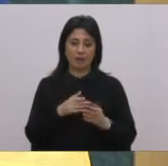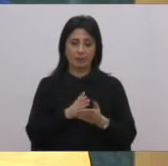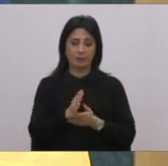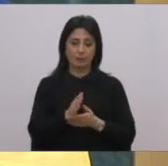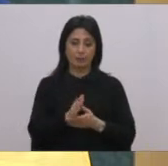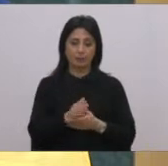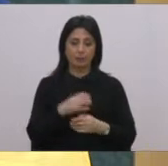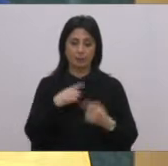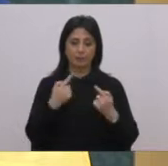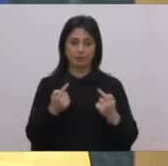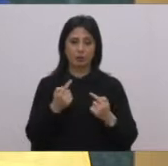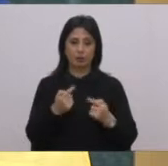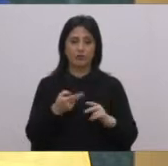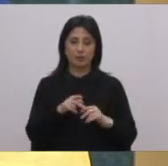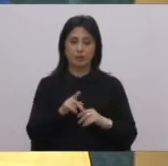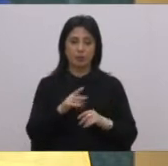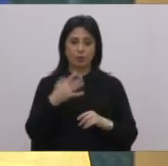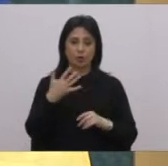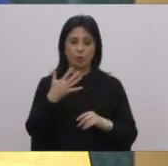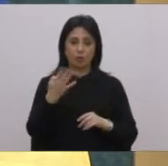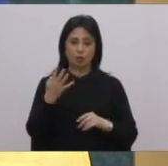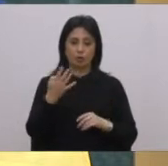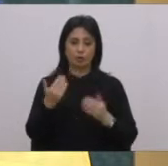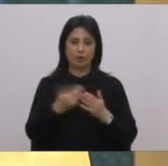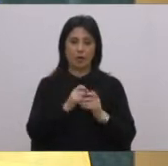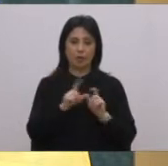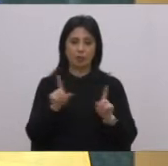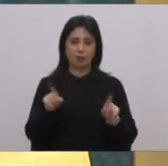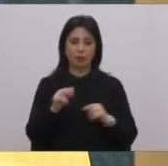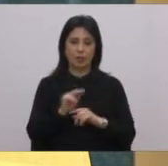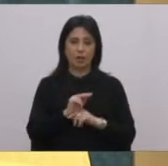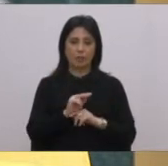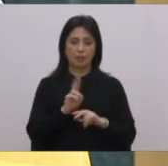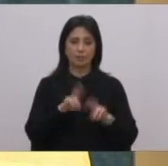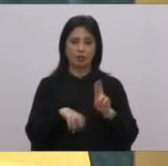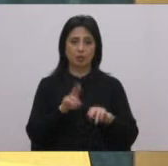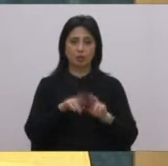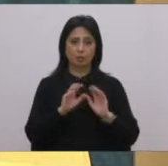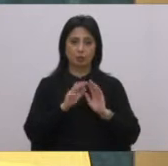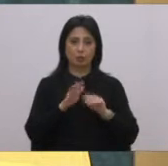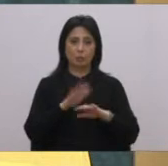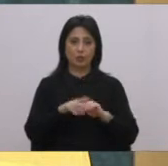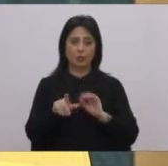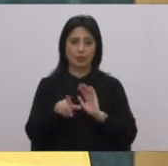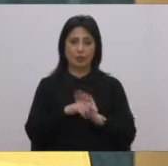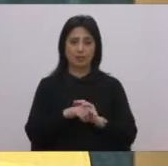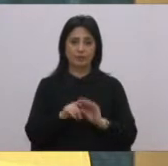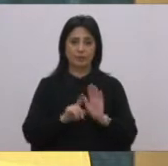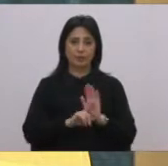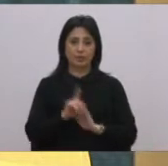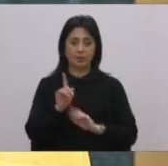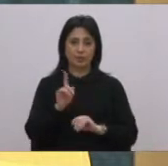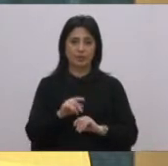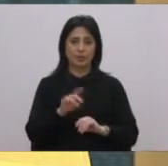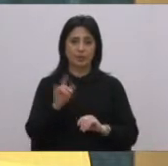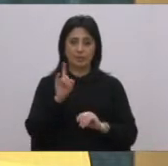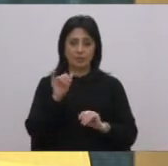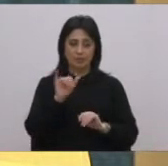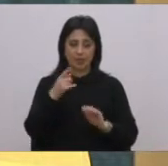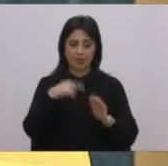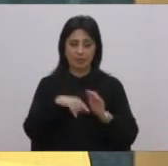მიმართულებით მნიშვნელოვანია ის, რომ 54 ახალი სკოლის რეაბილიტაცია და მშენებლობა მსოფლიო ბანკთან ერთად დავიწყეთ,